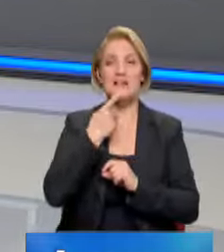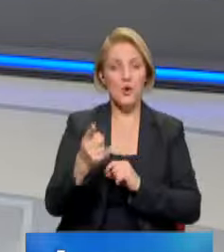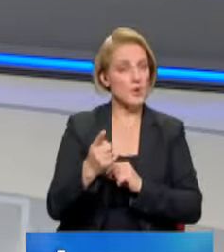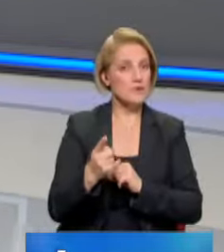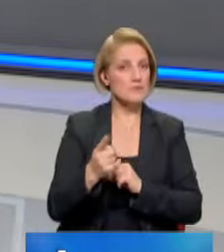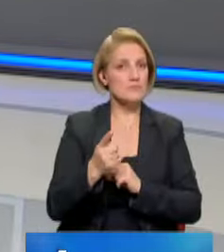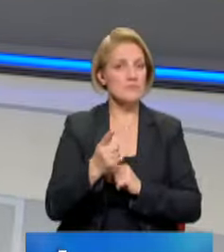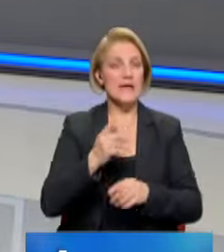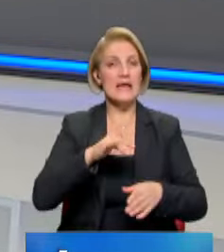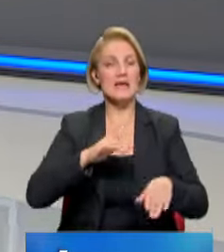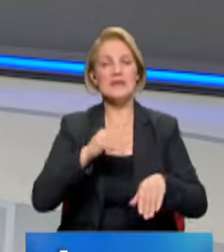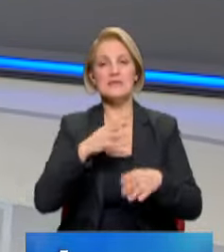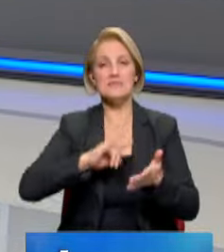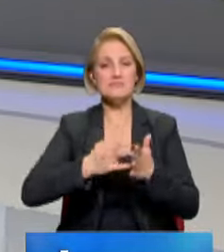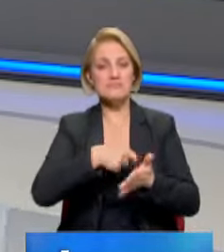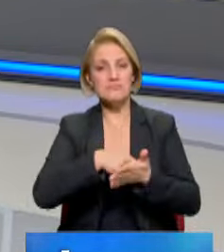yoksa seçim olsun.